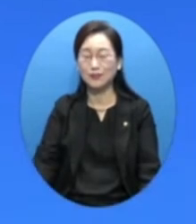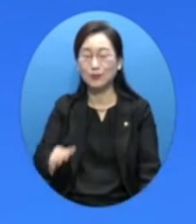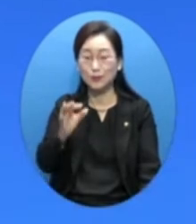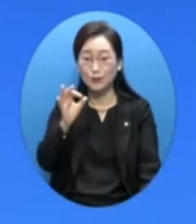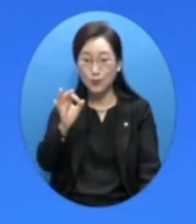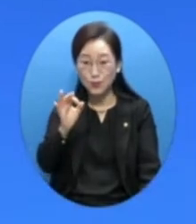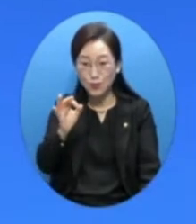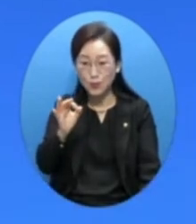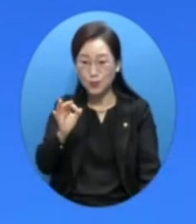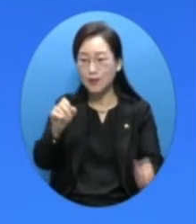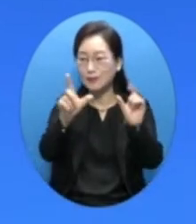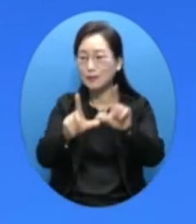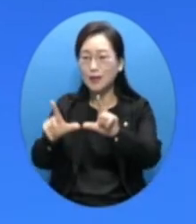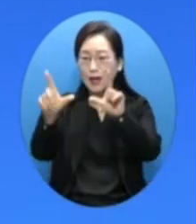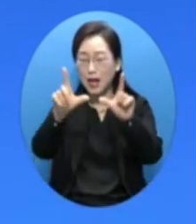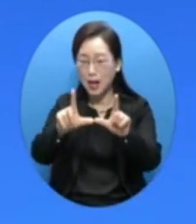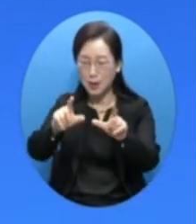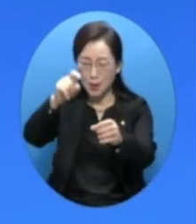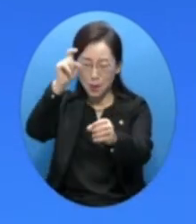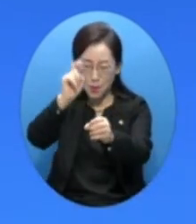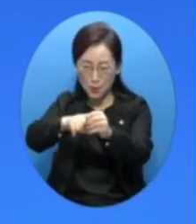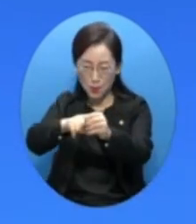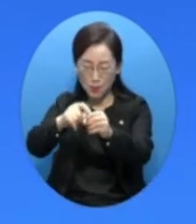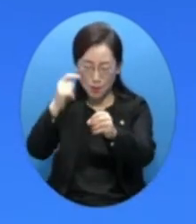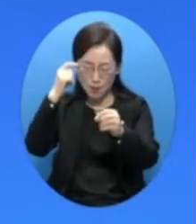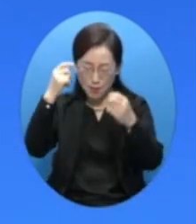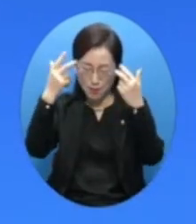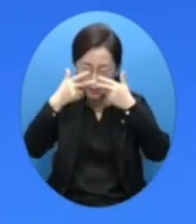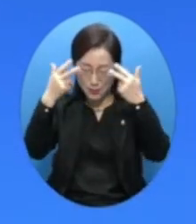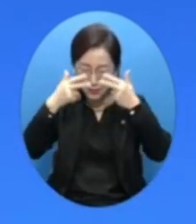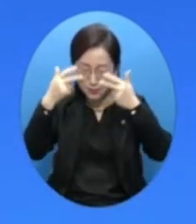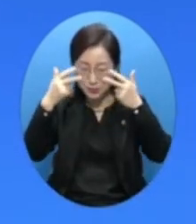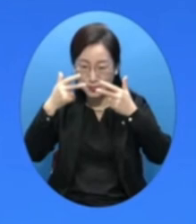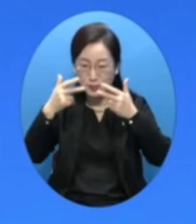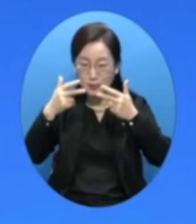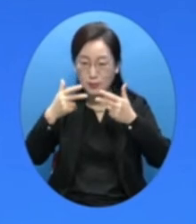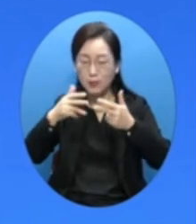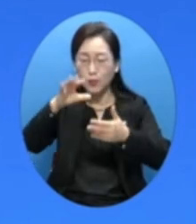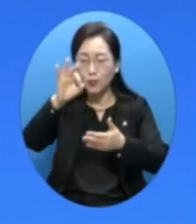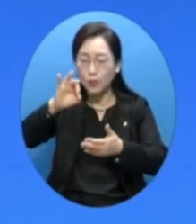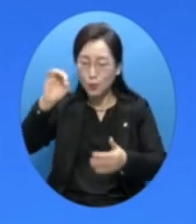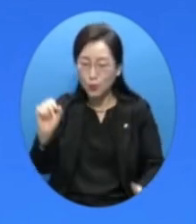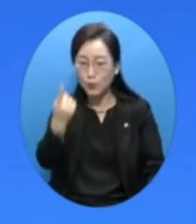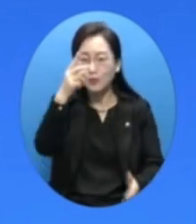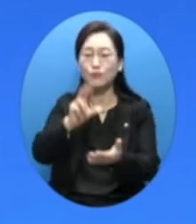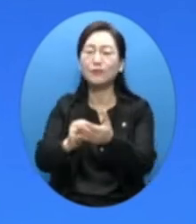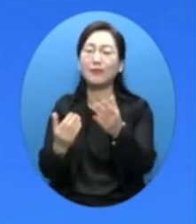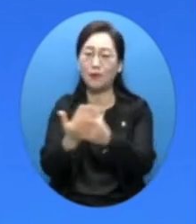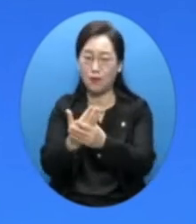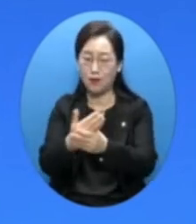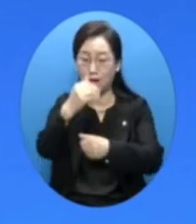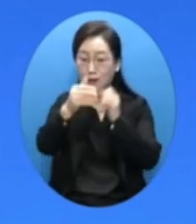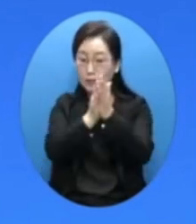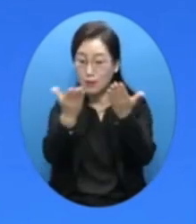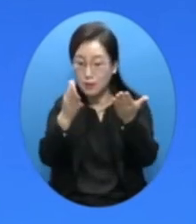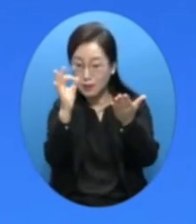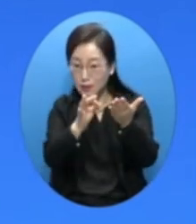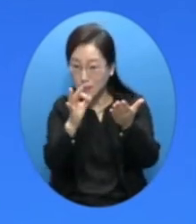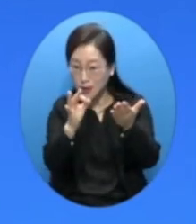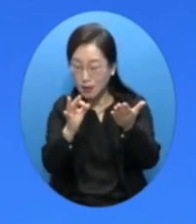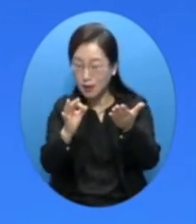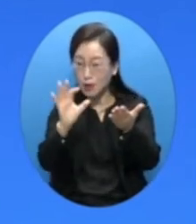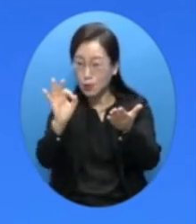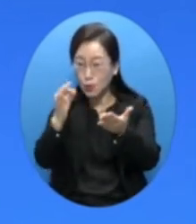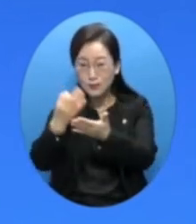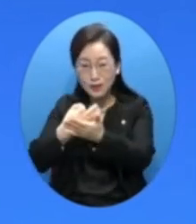돈을 삶의 목표로 삼고 살다 보니이 돈이 모든 문제를 만들어냅니다 성경에 돈을 사랑함이 일만하게 뿌리라